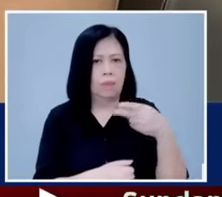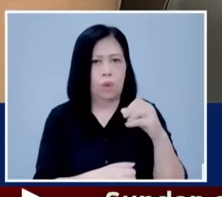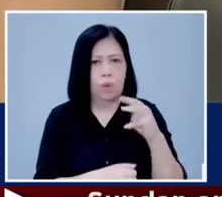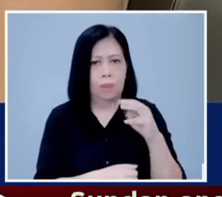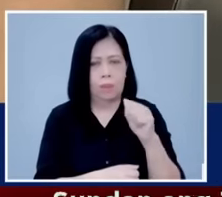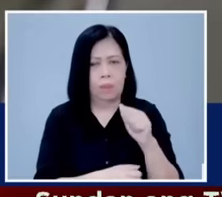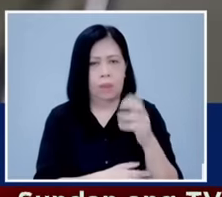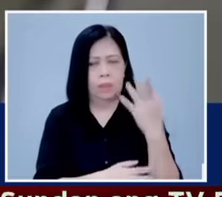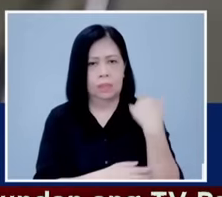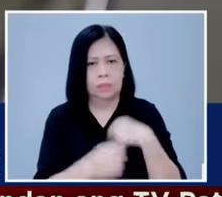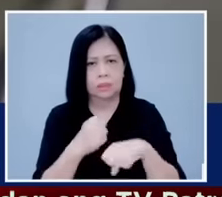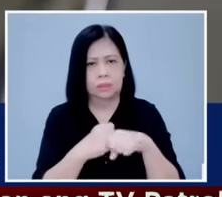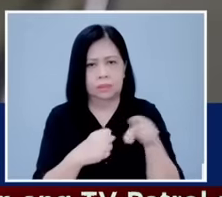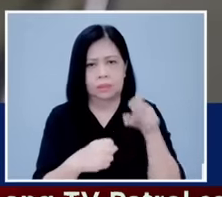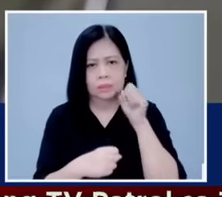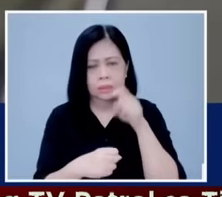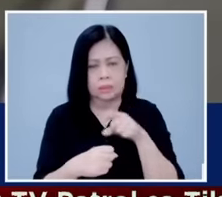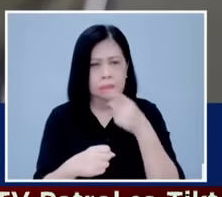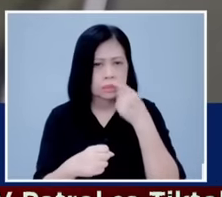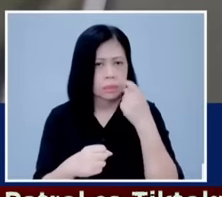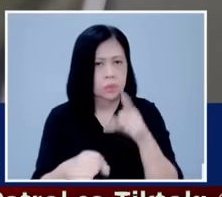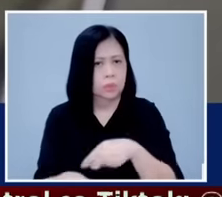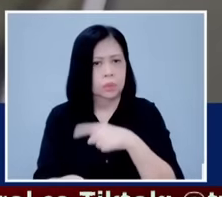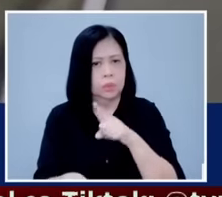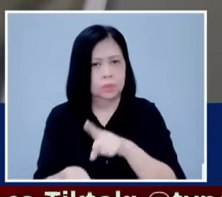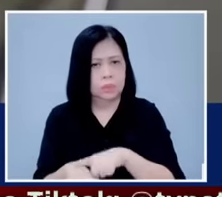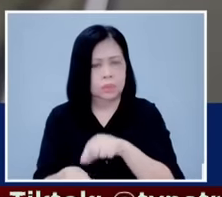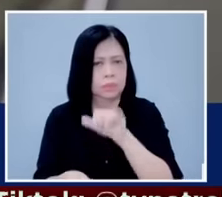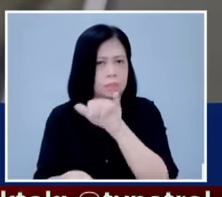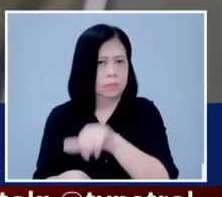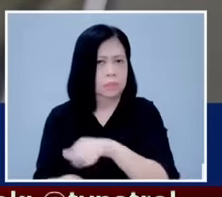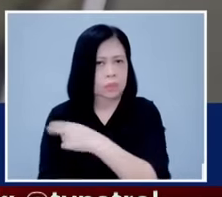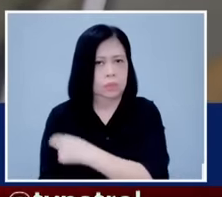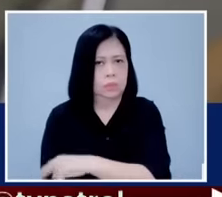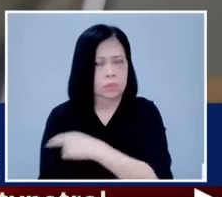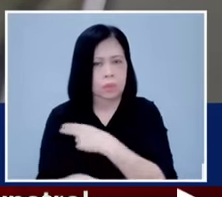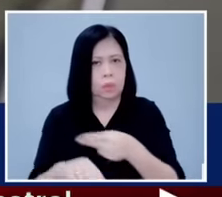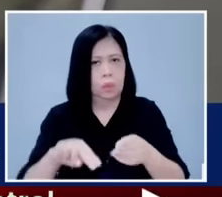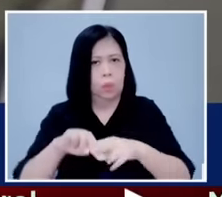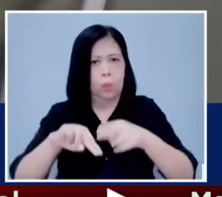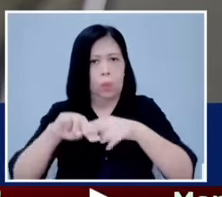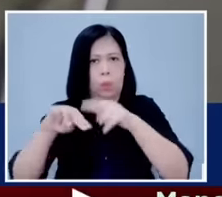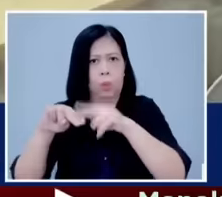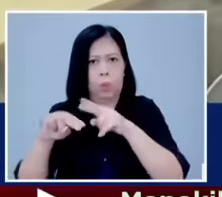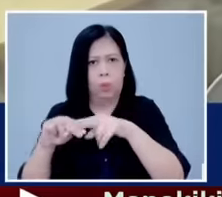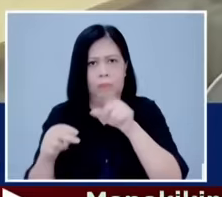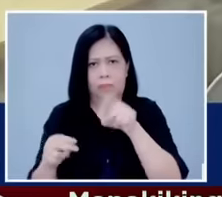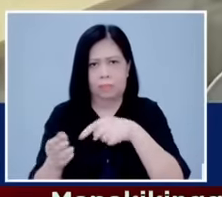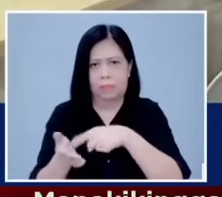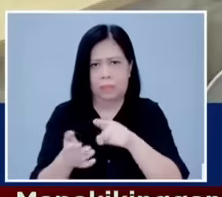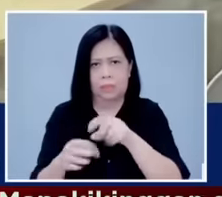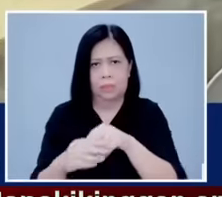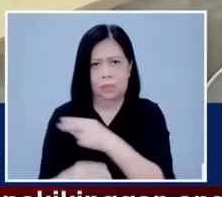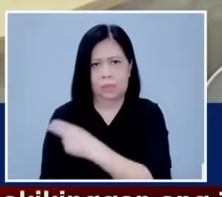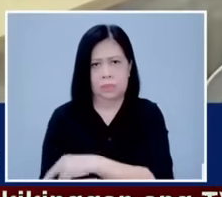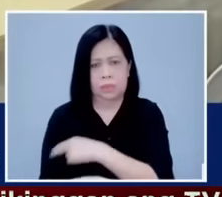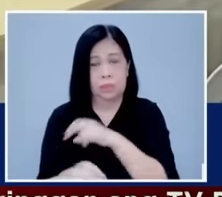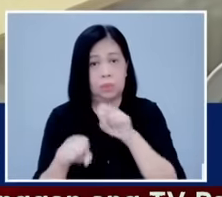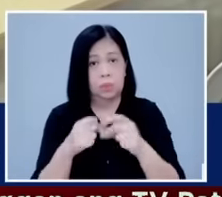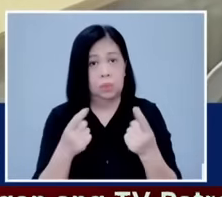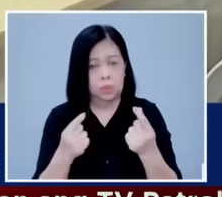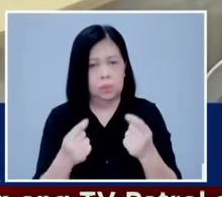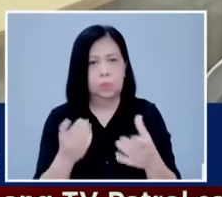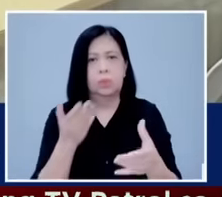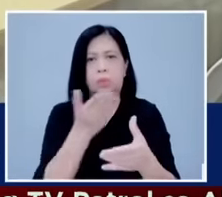noong 1 taon. Dahil matagal nang naka-confine, lumaki na ang bill sa ospital. Kaya naman lumapit na siya